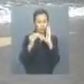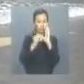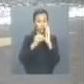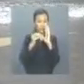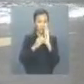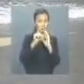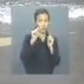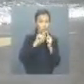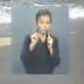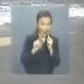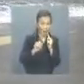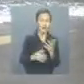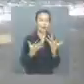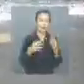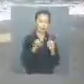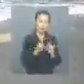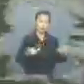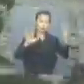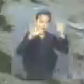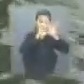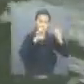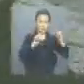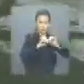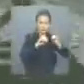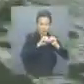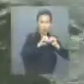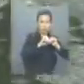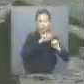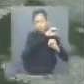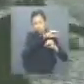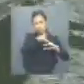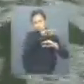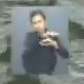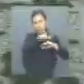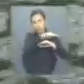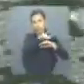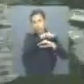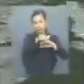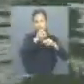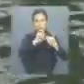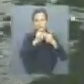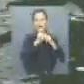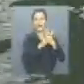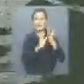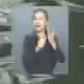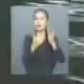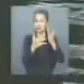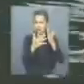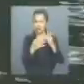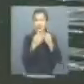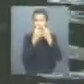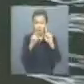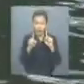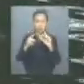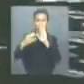าลายาจังหวัดนครปฐมยังคงไหลเข้าพื้นที่อย่างต่อเนื่องและยังไม่มีการแก้ไขส่วนฝั่งพระนครด้านเขตด